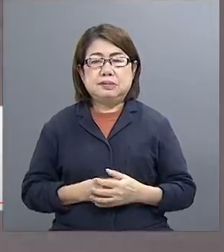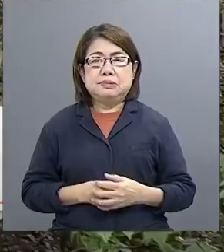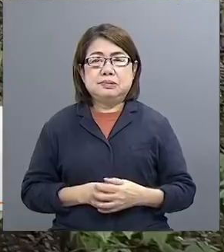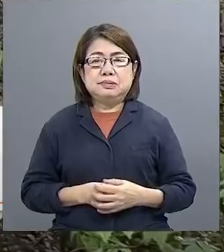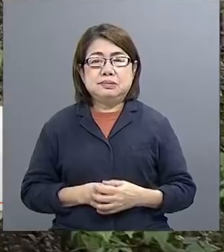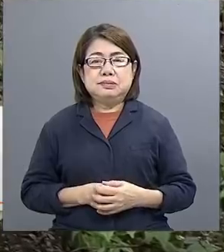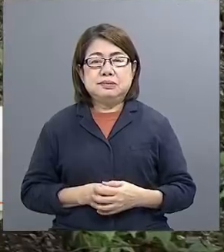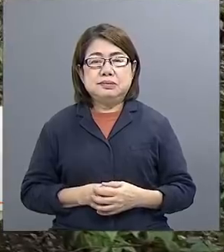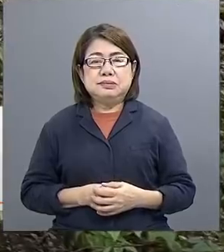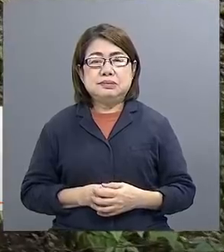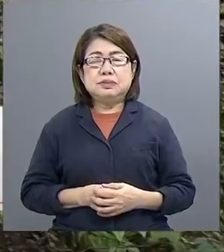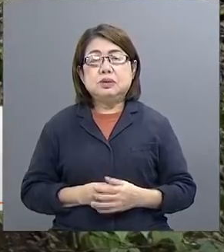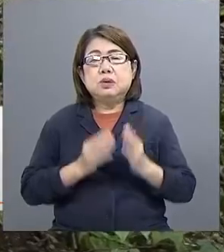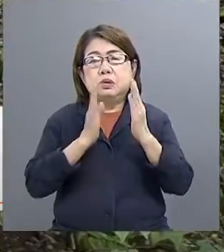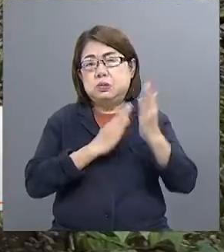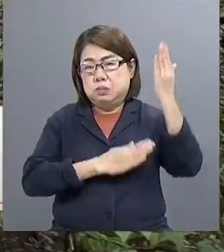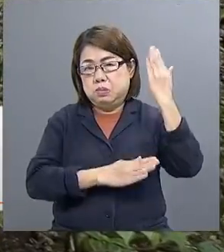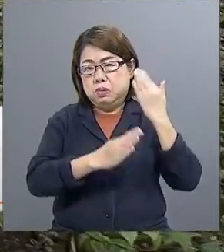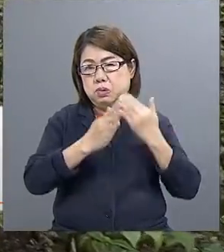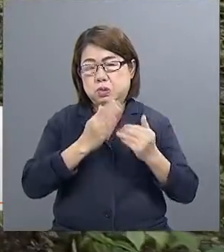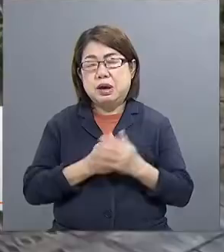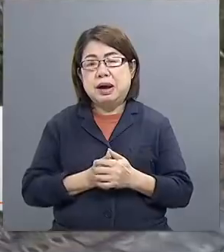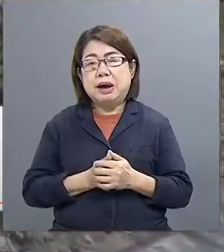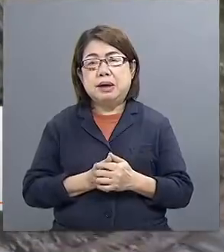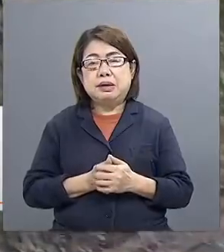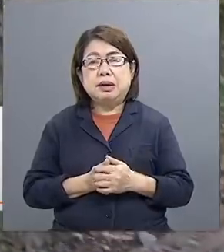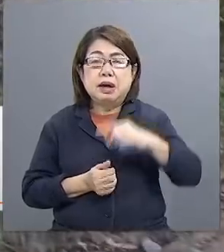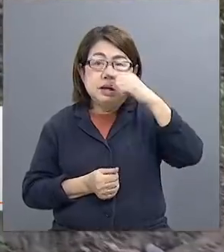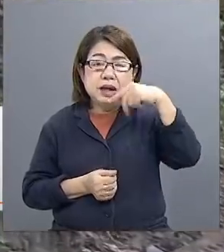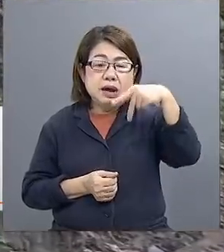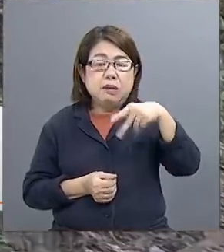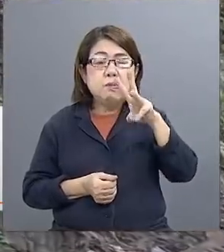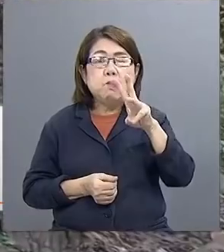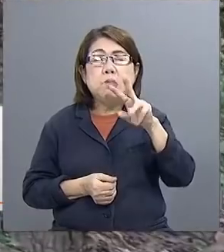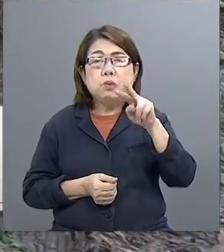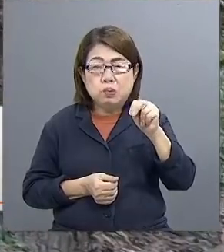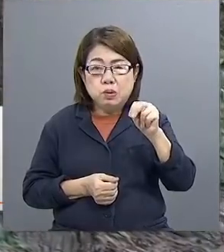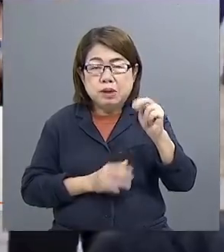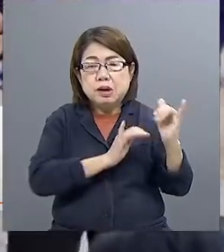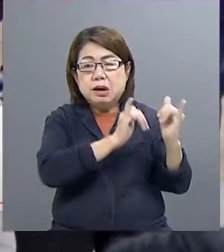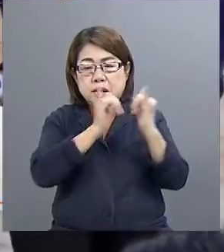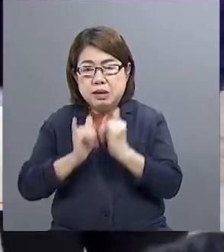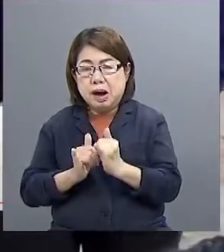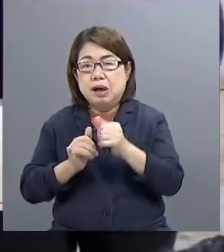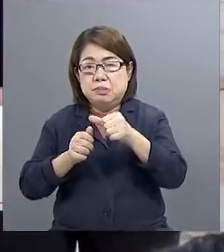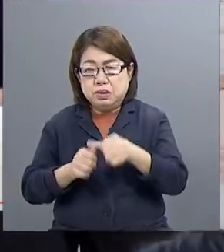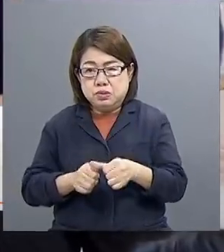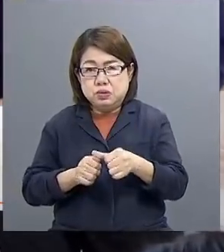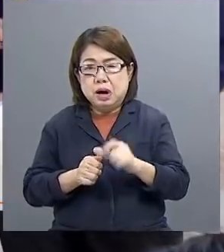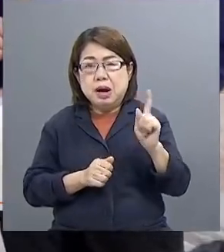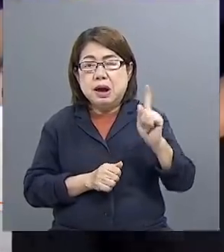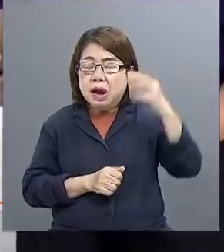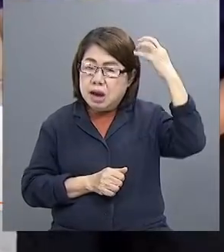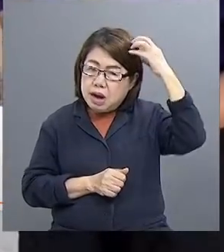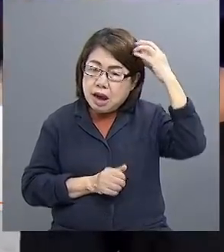มีบรรพบุรุษเป็นชาวไทพวนครับแล้วก็อพยพมาจากเมืองควรแขวงเมืองเชียงขวางในประเทศลาวตั้งแต่สมัยรัชกาล